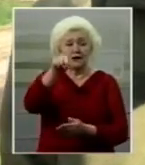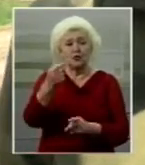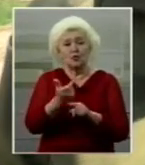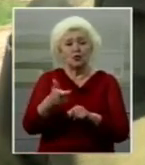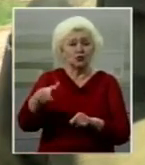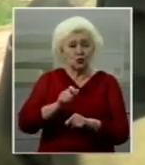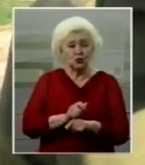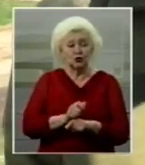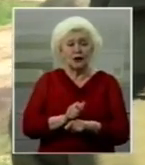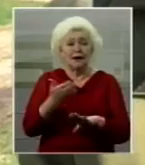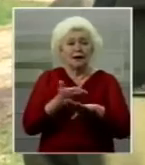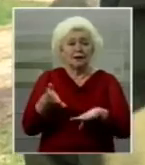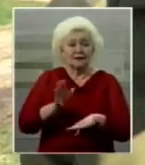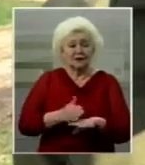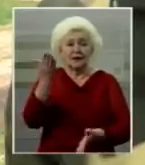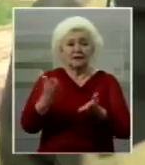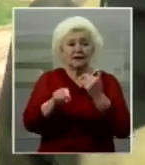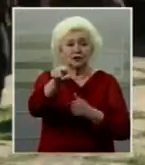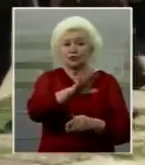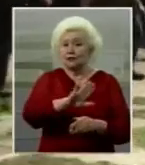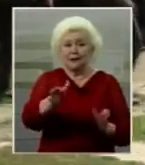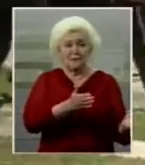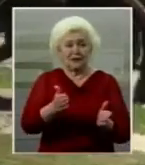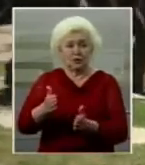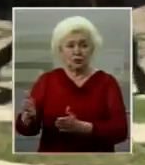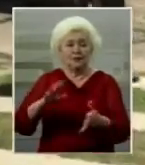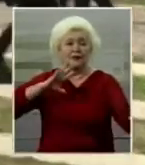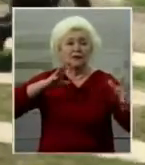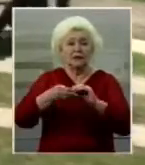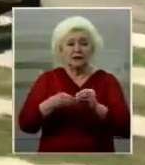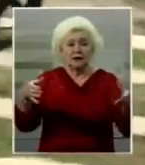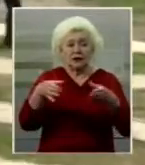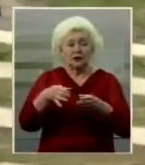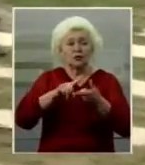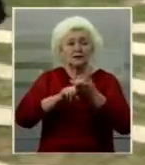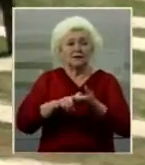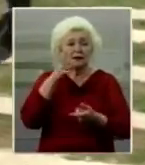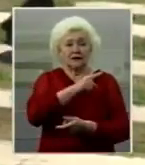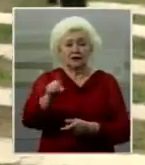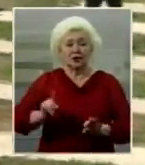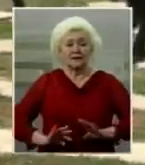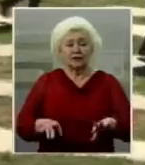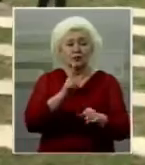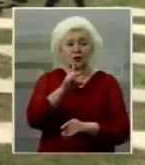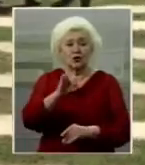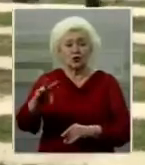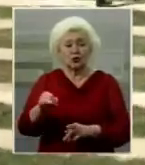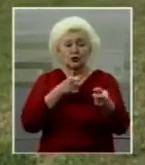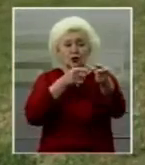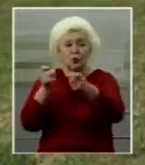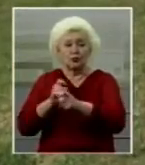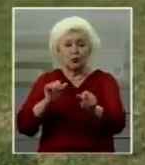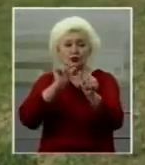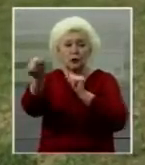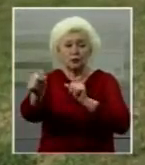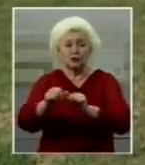дуже складно, якщо ти не підготовлений. Результат команди залежить від часу проходження кросу. Постріли повз